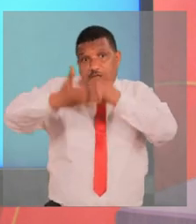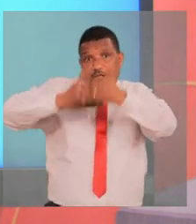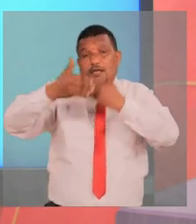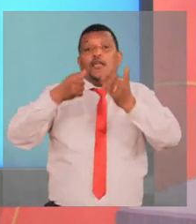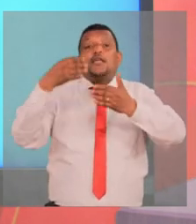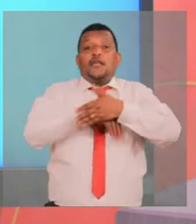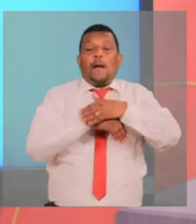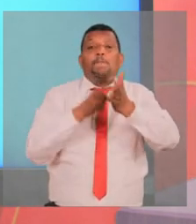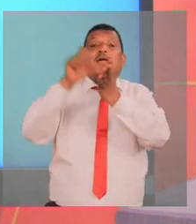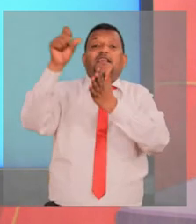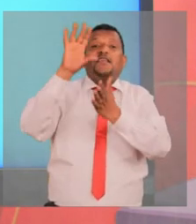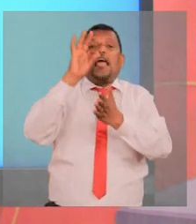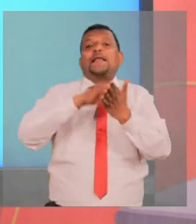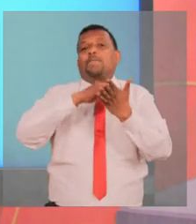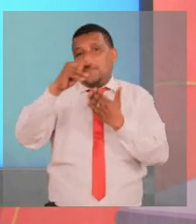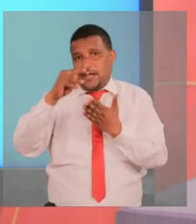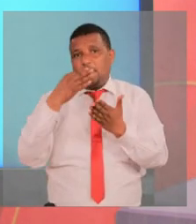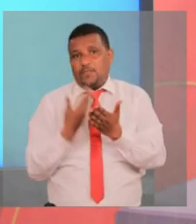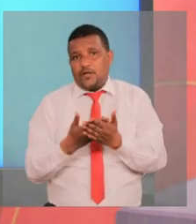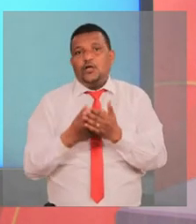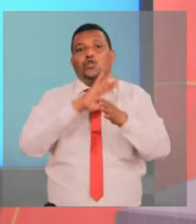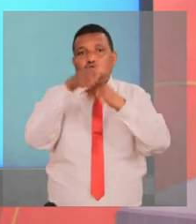नंबर 10